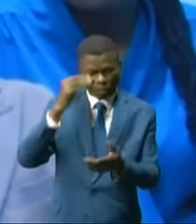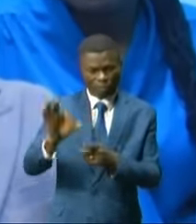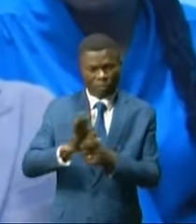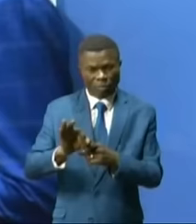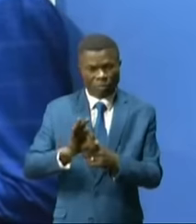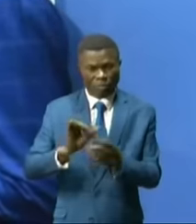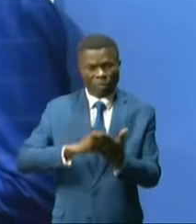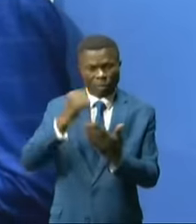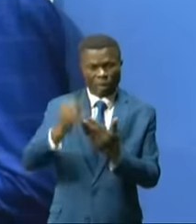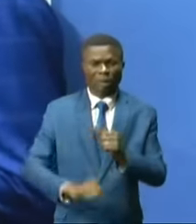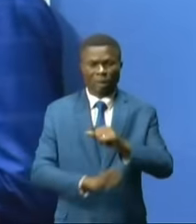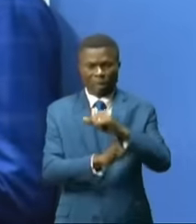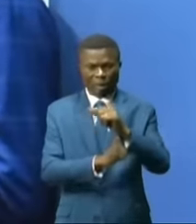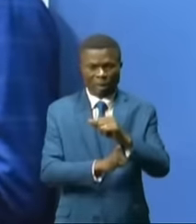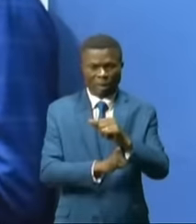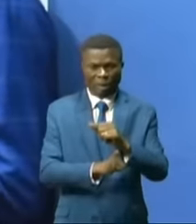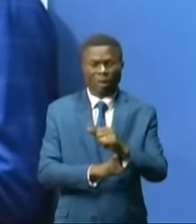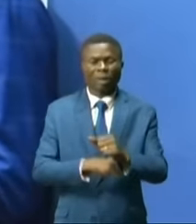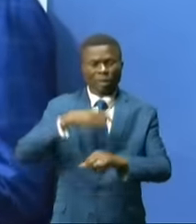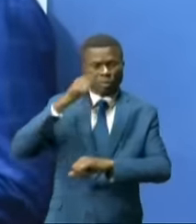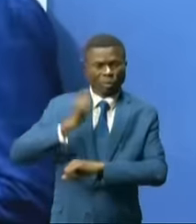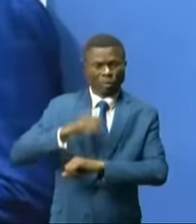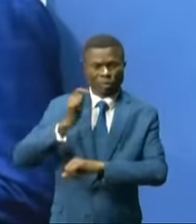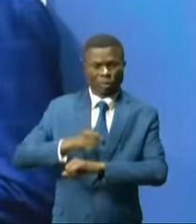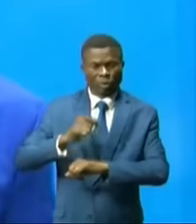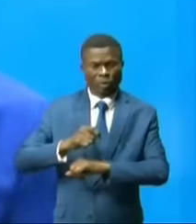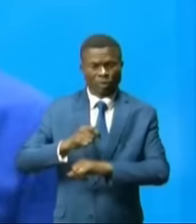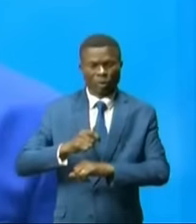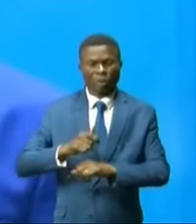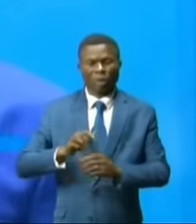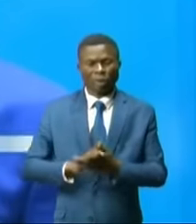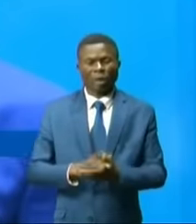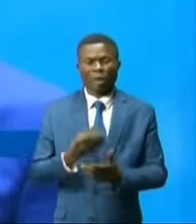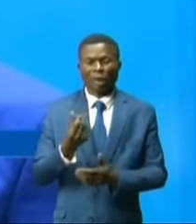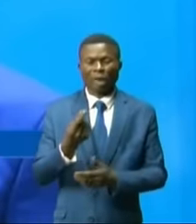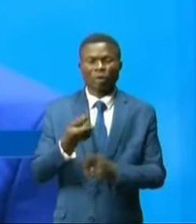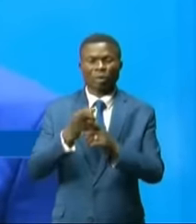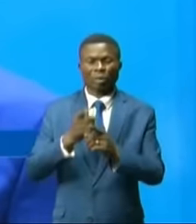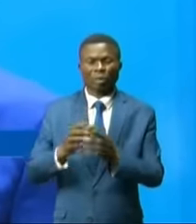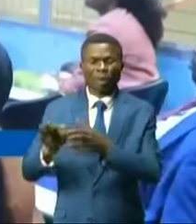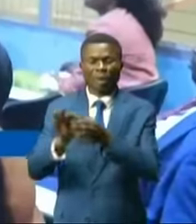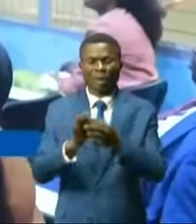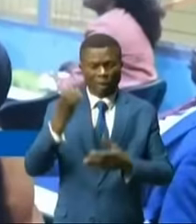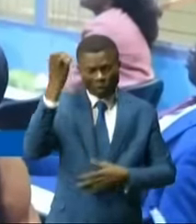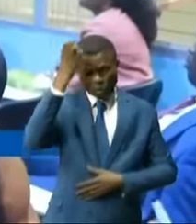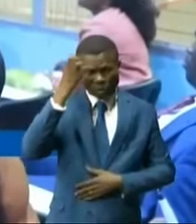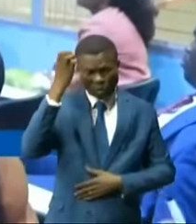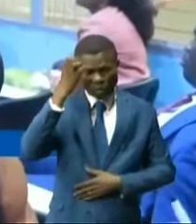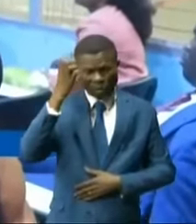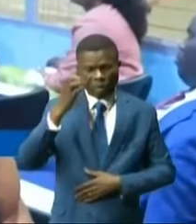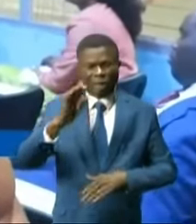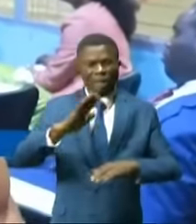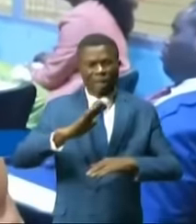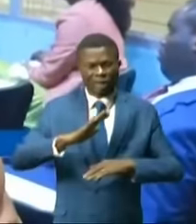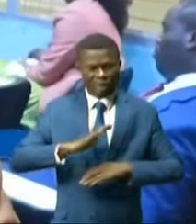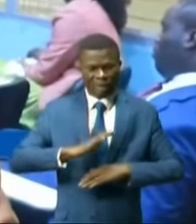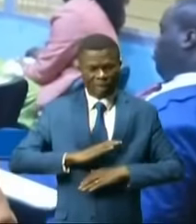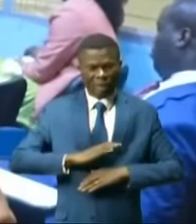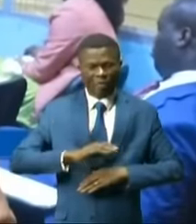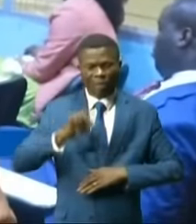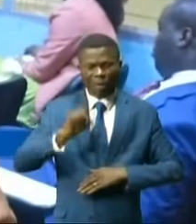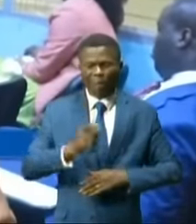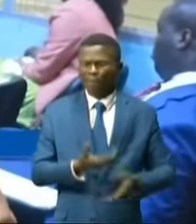le projet d'appui à la réforme de la justice par J2, financé par l'Union européenne, répond à un besoin